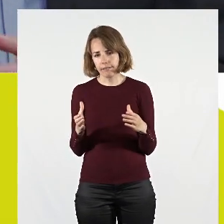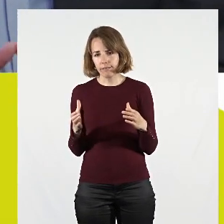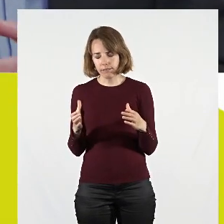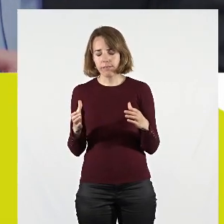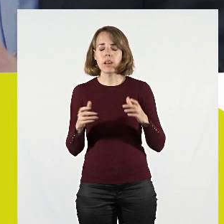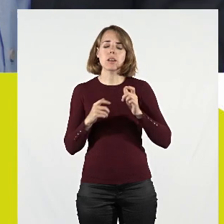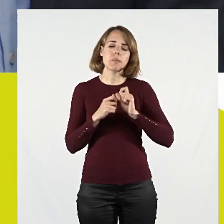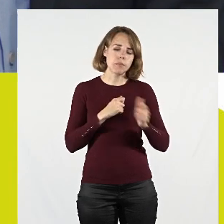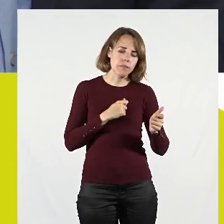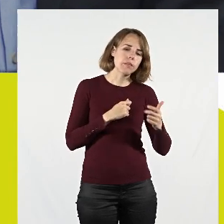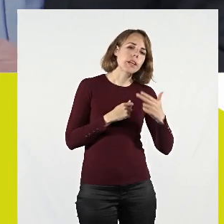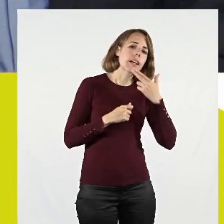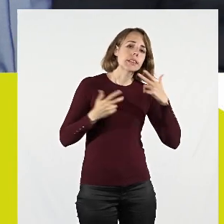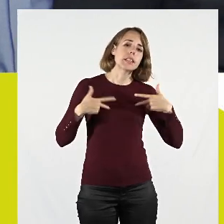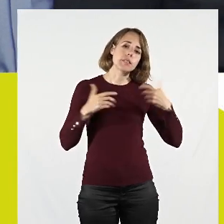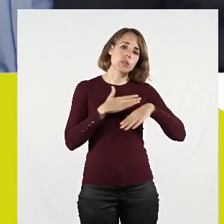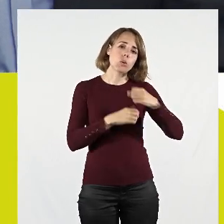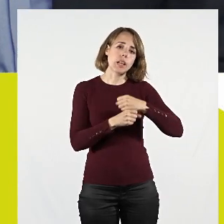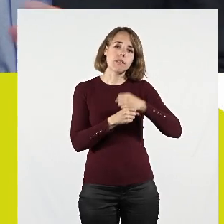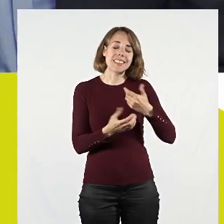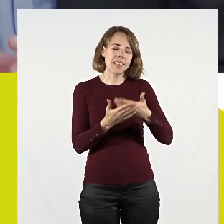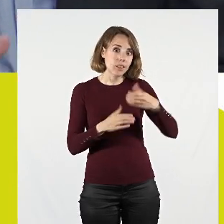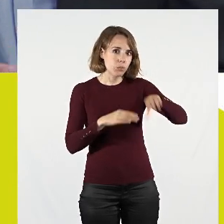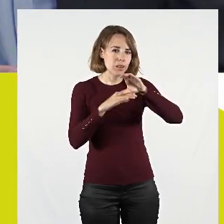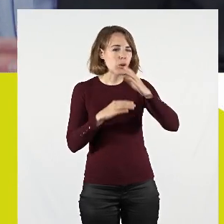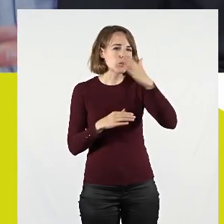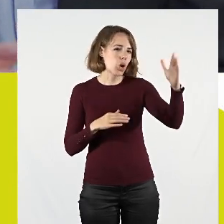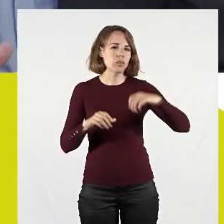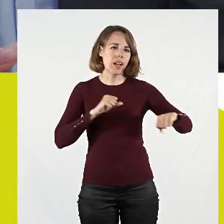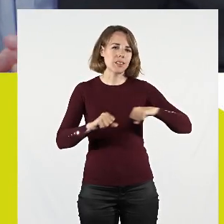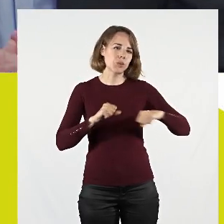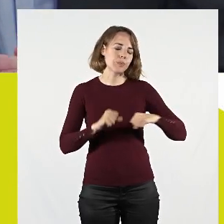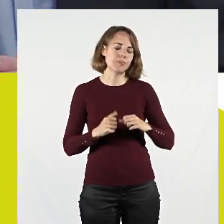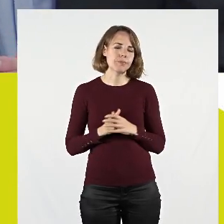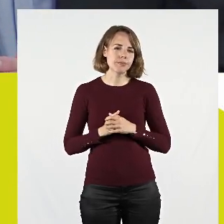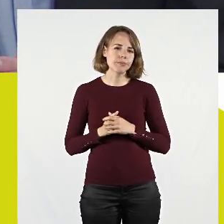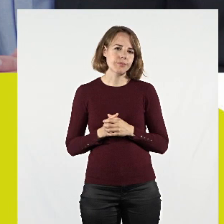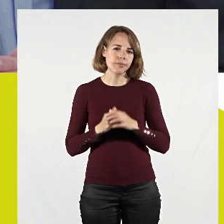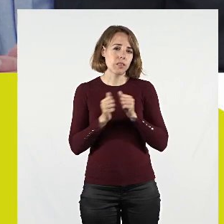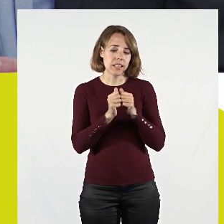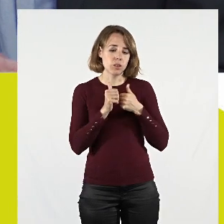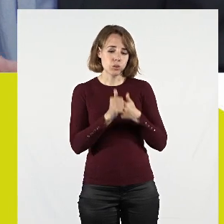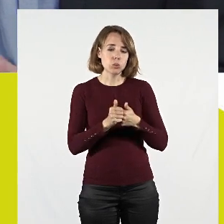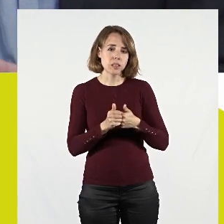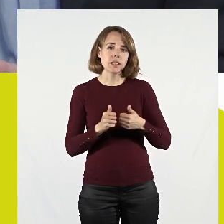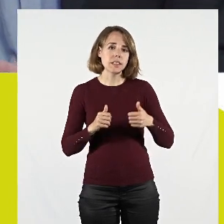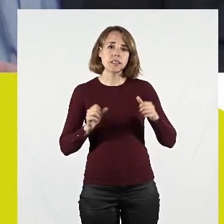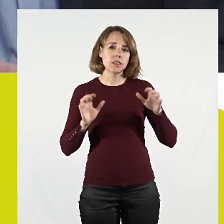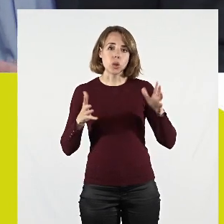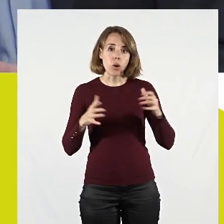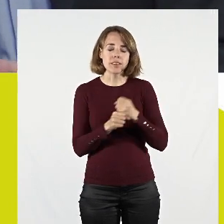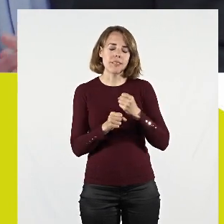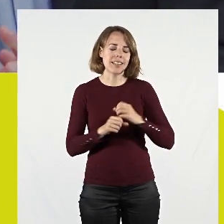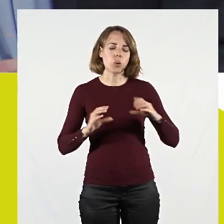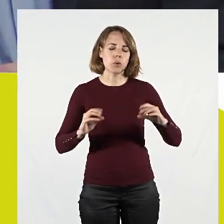et s'inscrivent parfaitement en complément d'actions agissant sur les conditions concrètes de réalisation du travail.